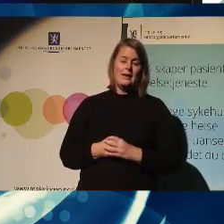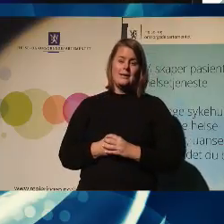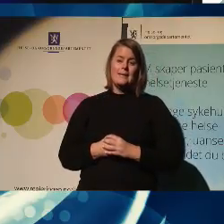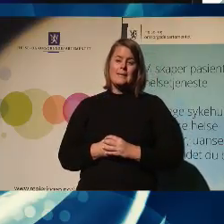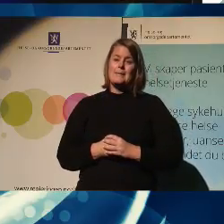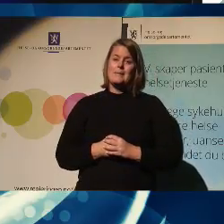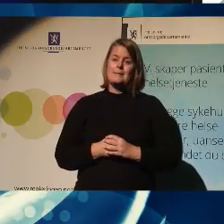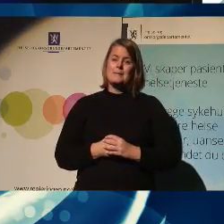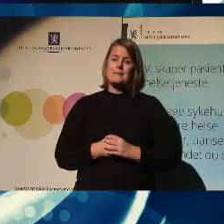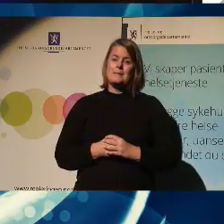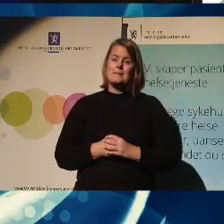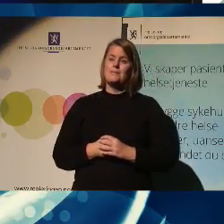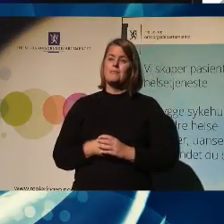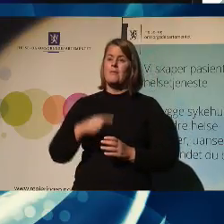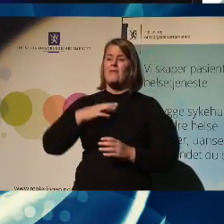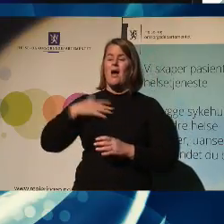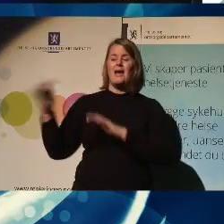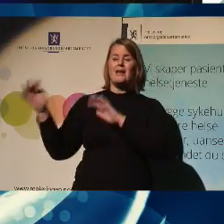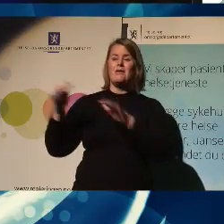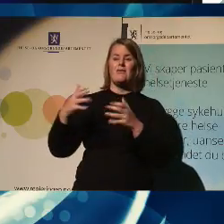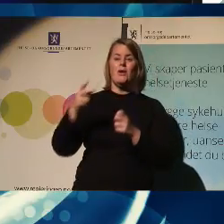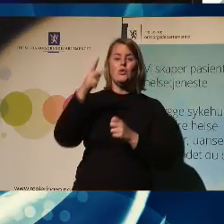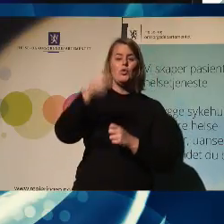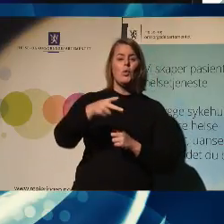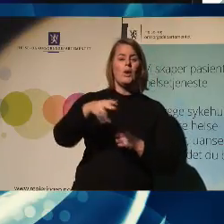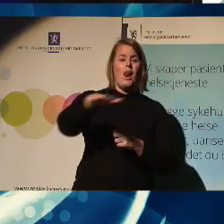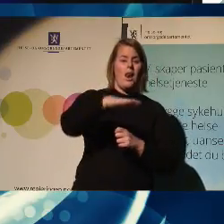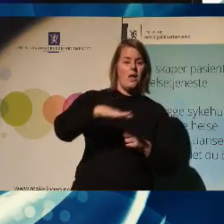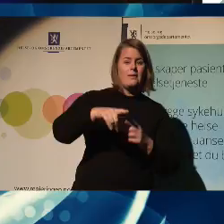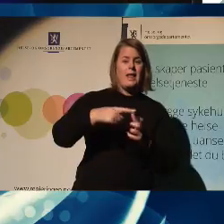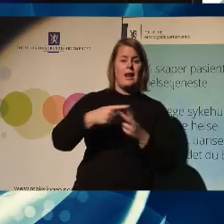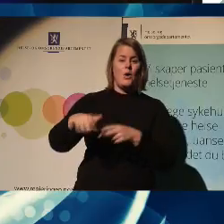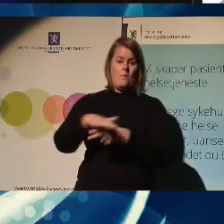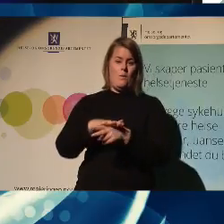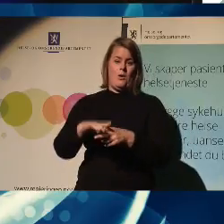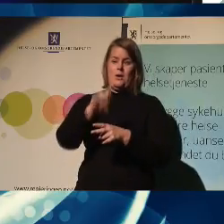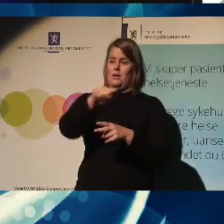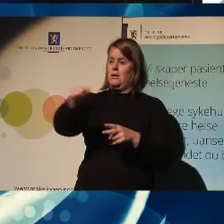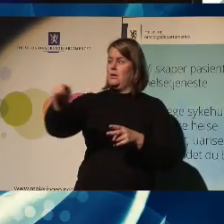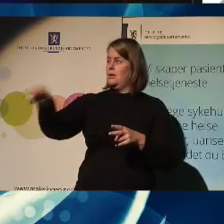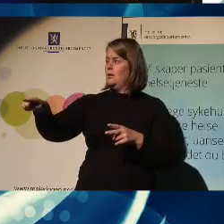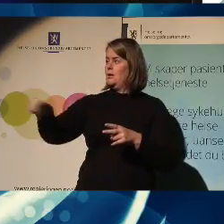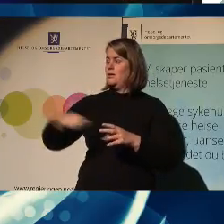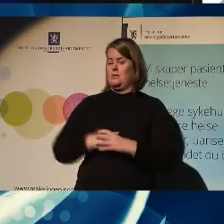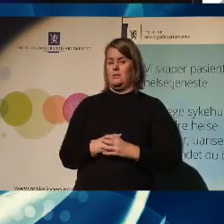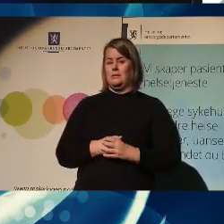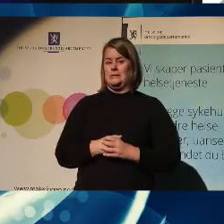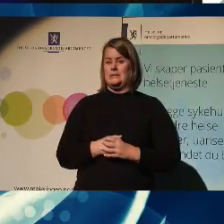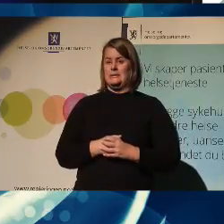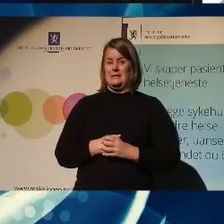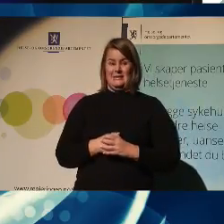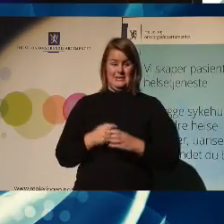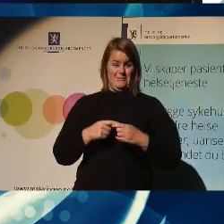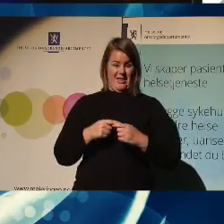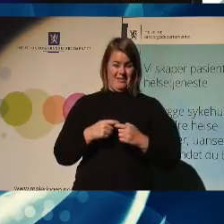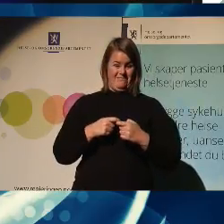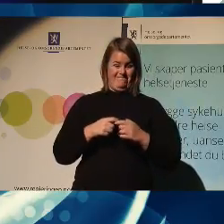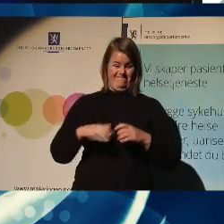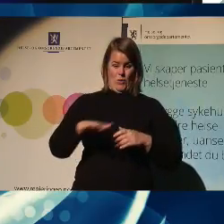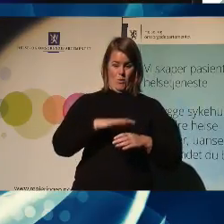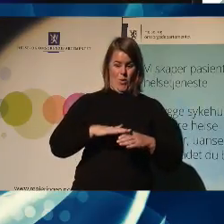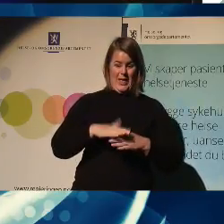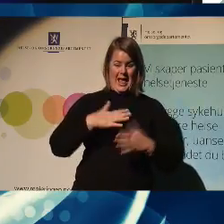Vi har innvandrere fra 200 land og områder. Hvordan skal vi jobbe med dette innenfor helse? Selv